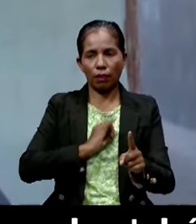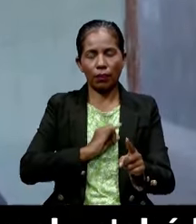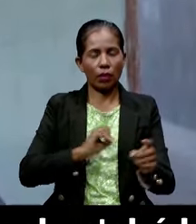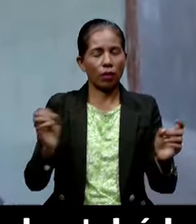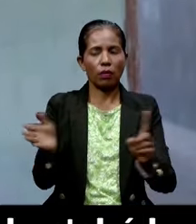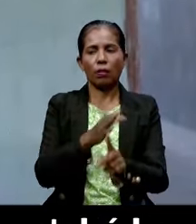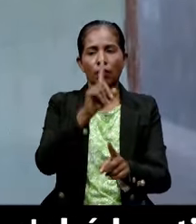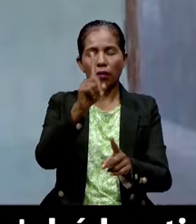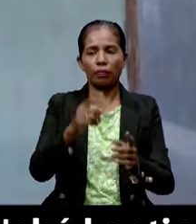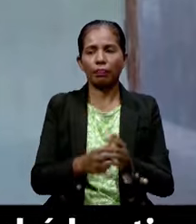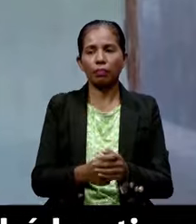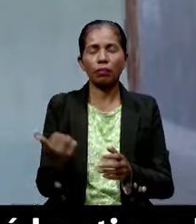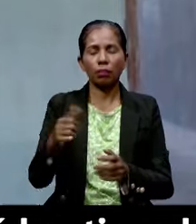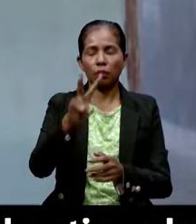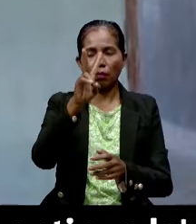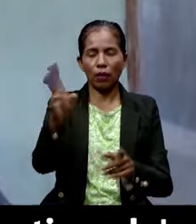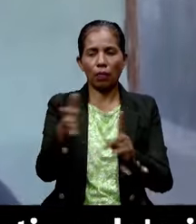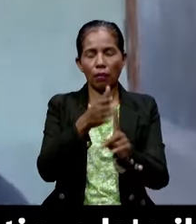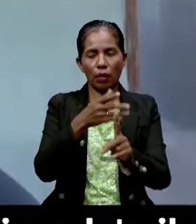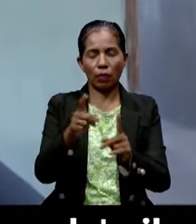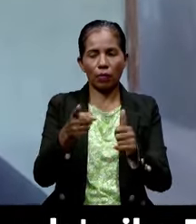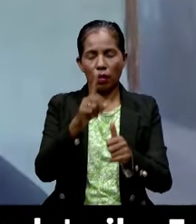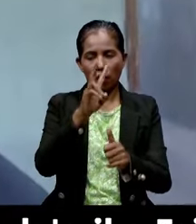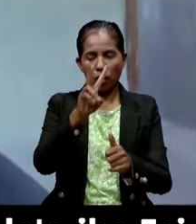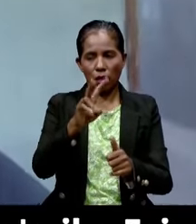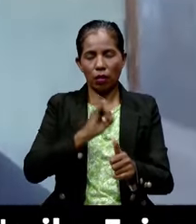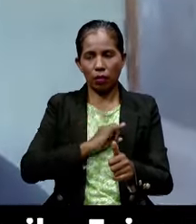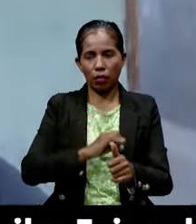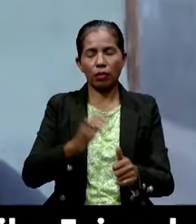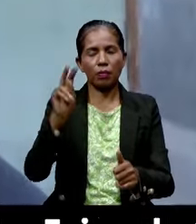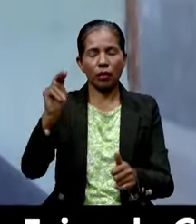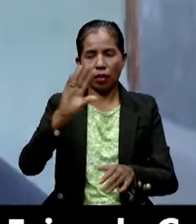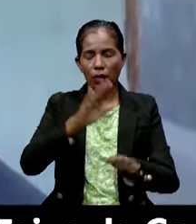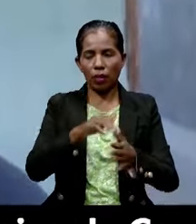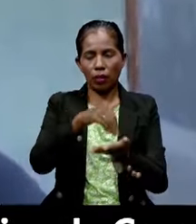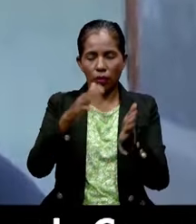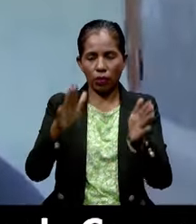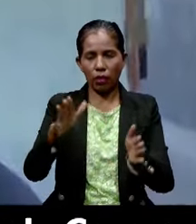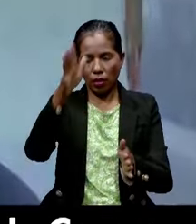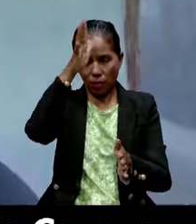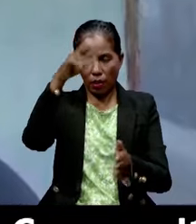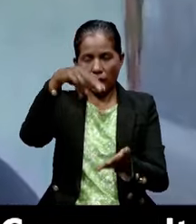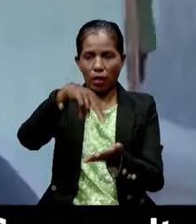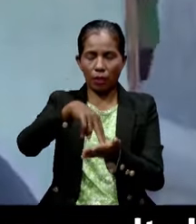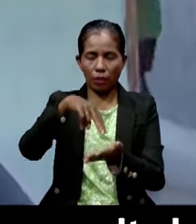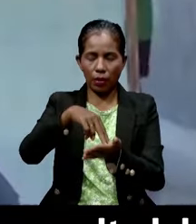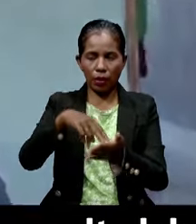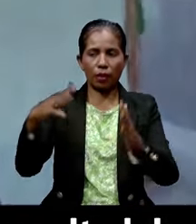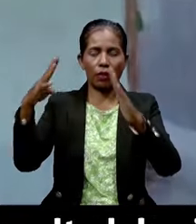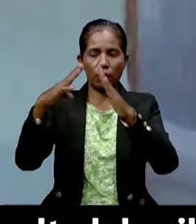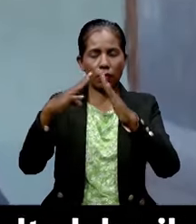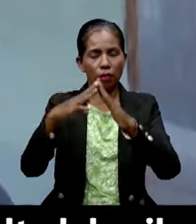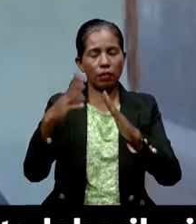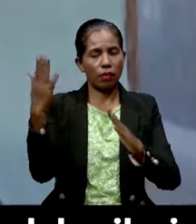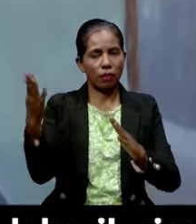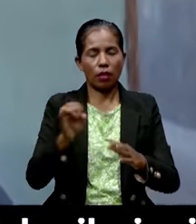irade sirna ro amai baku lukti hau i depois nini amang kala hamri ki ha uma baranda ne